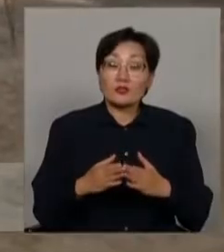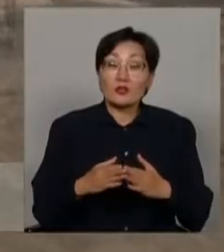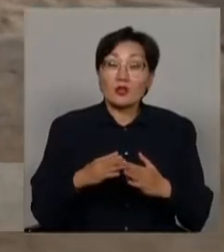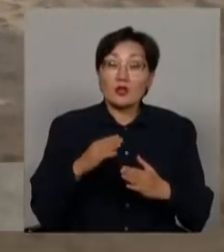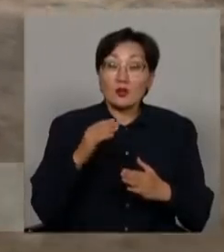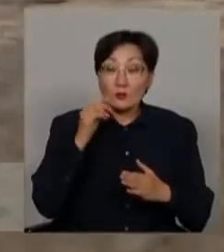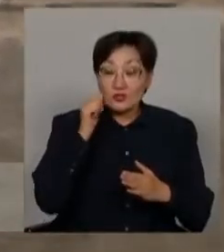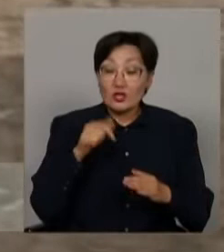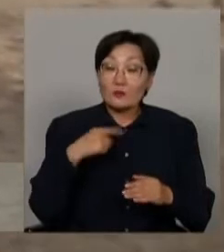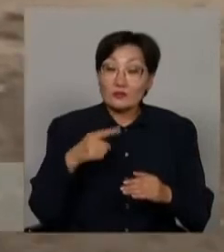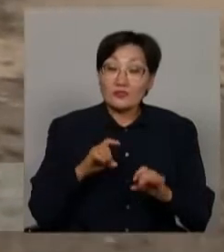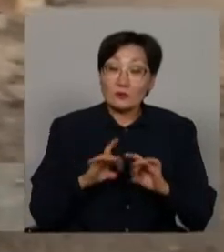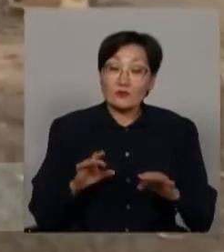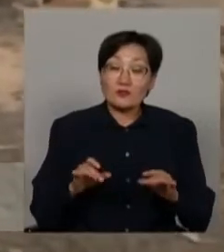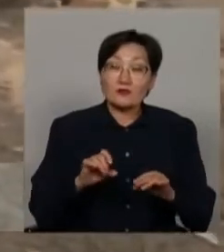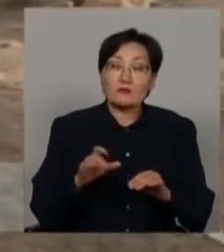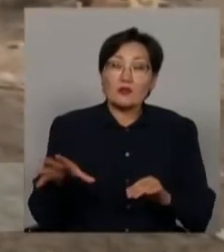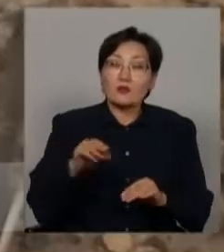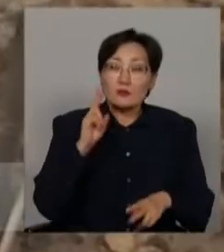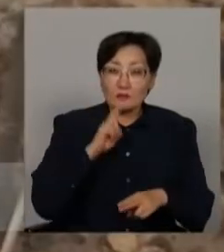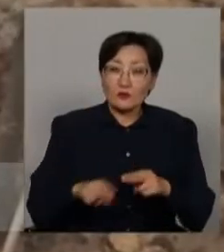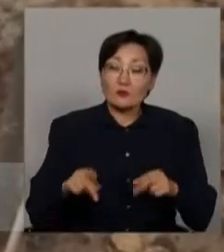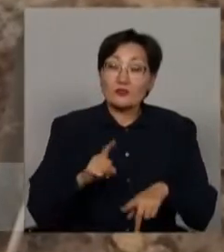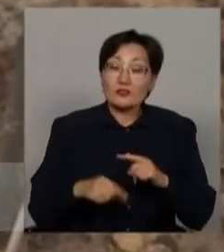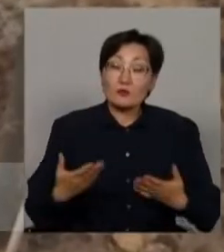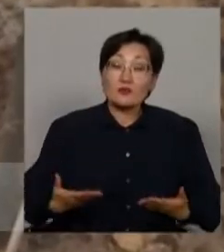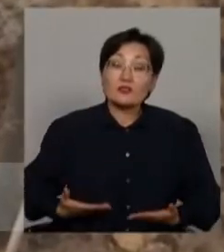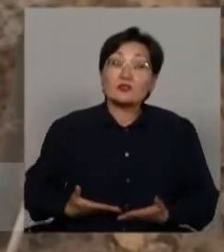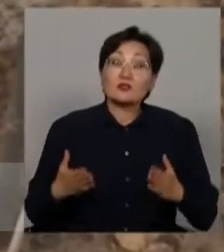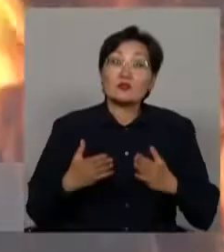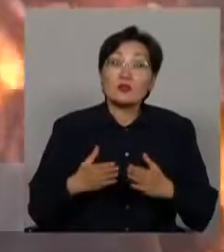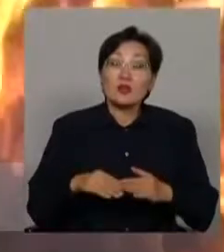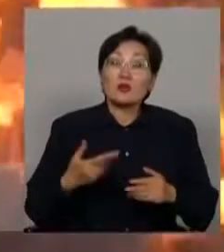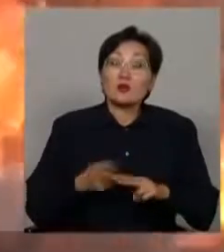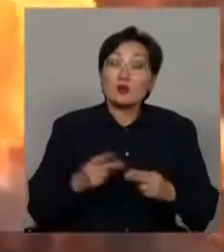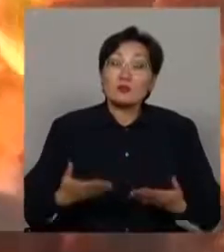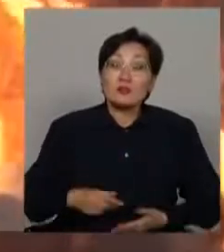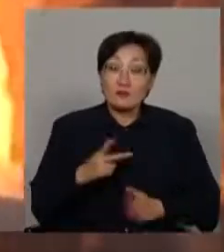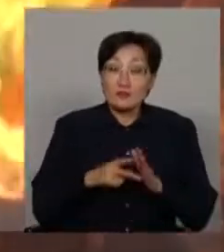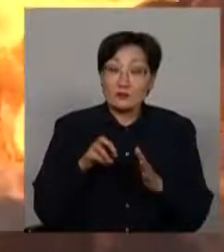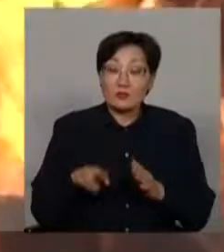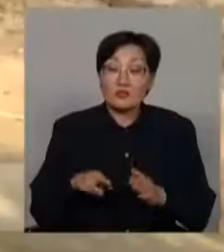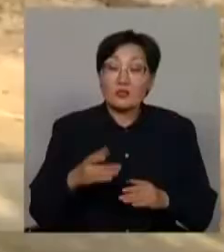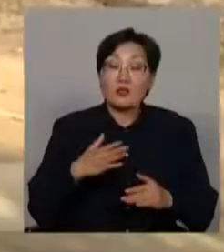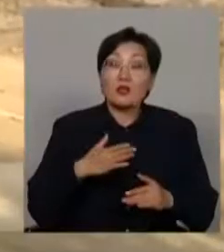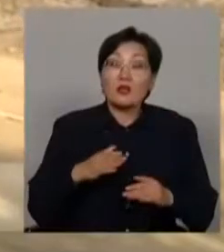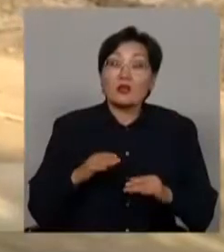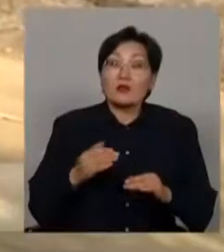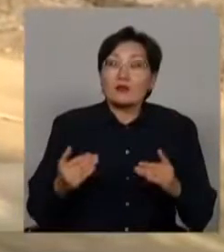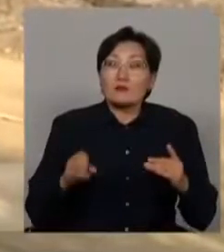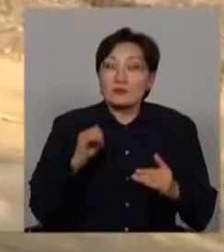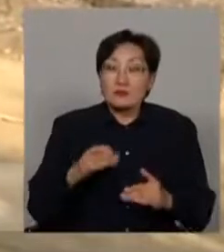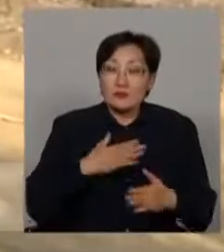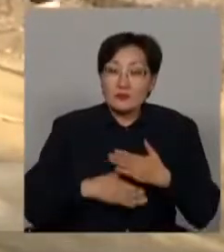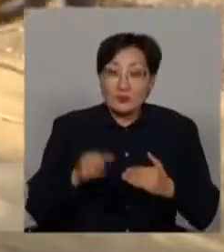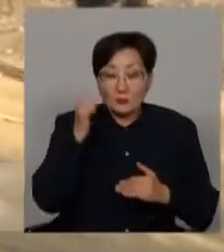Молдакыш рассказывает, что в одночасье потеряла родной дом, в котором проживала последние 18 лет. Неприятная весть о пожаре застала пожилую